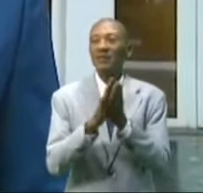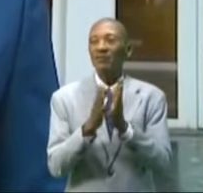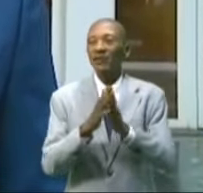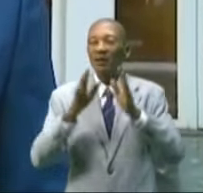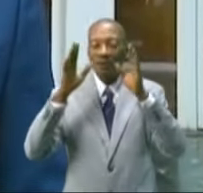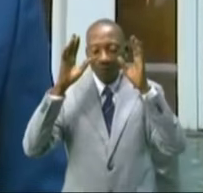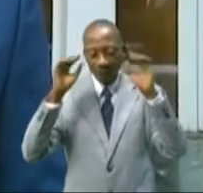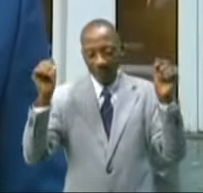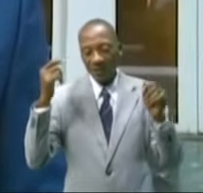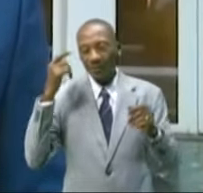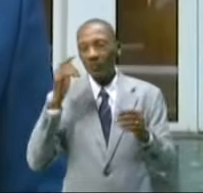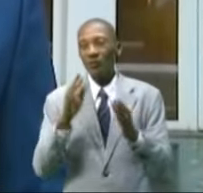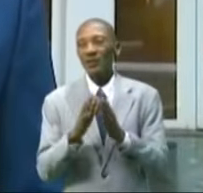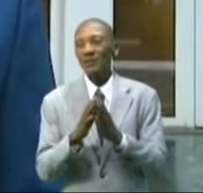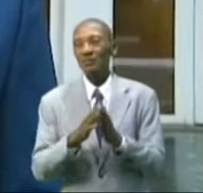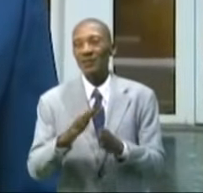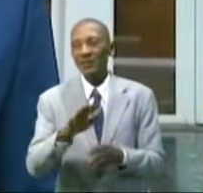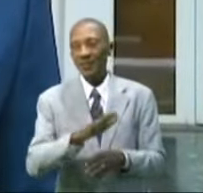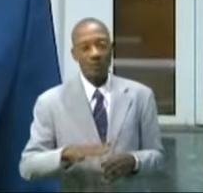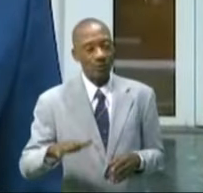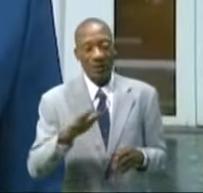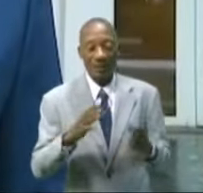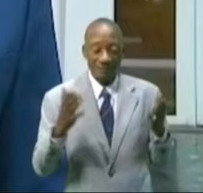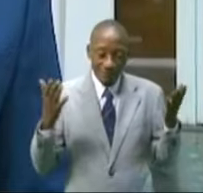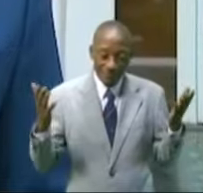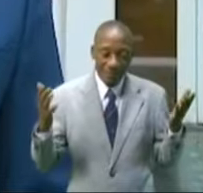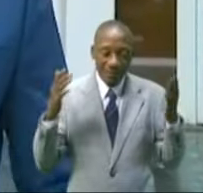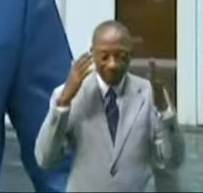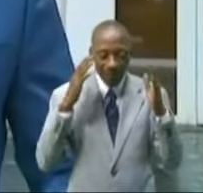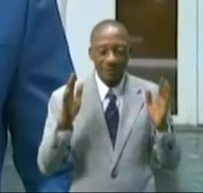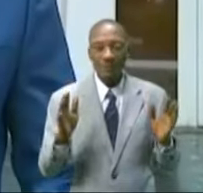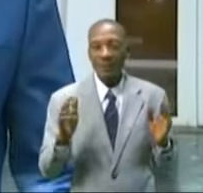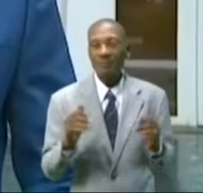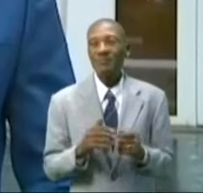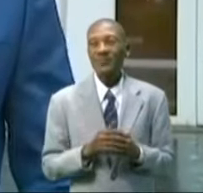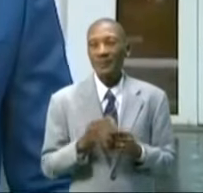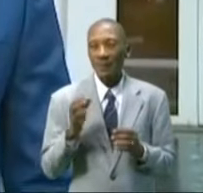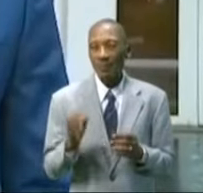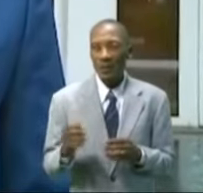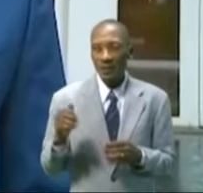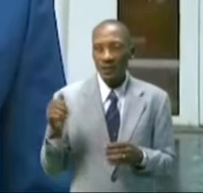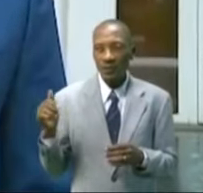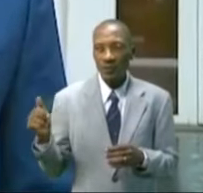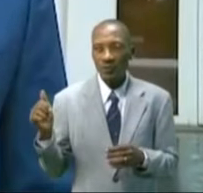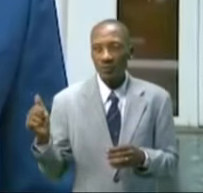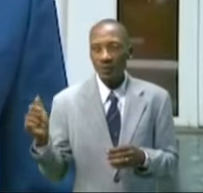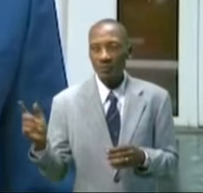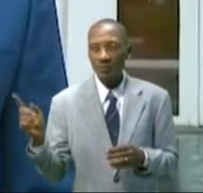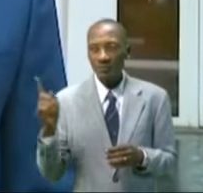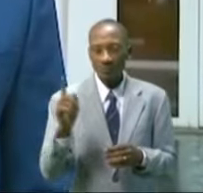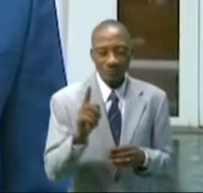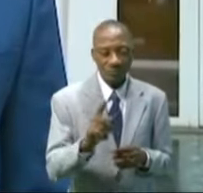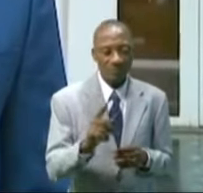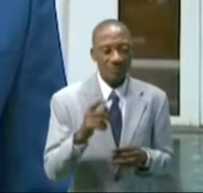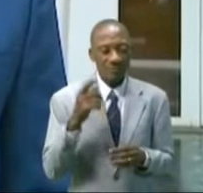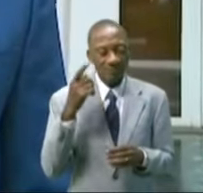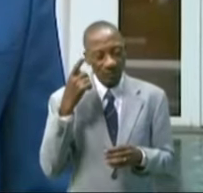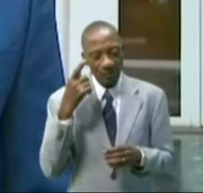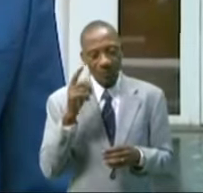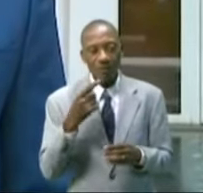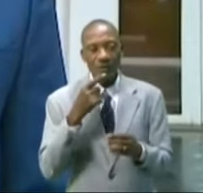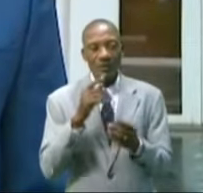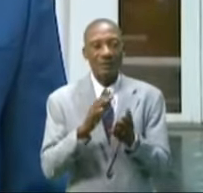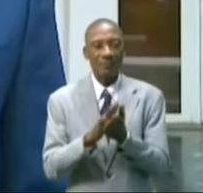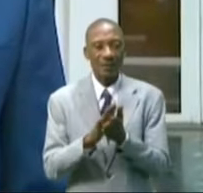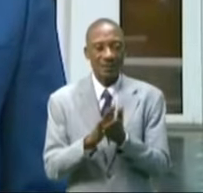Augustin Kabuya, président AI de l'UDPS. Remercier le président Bosso et